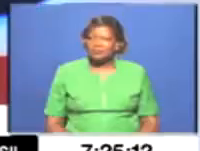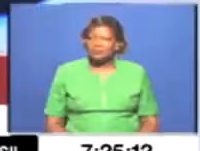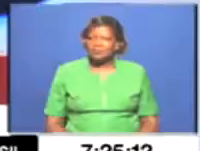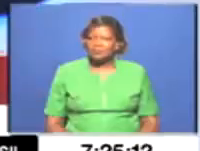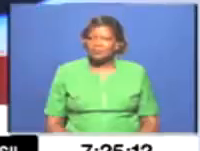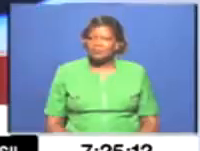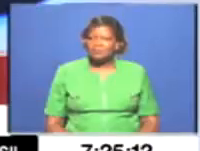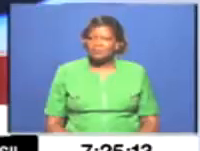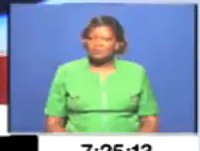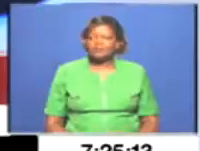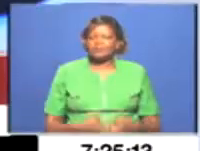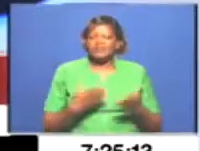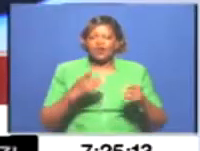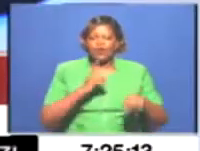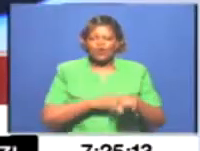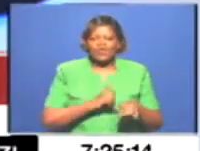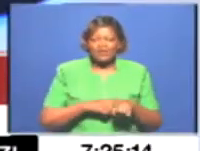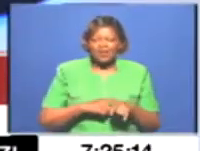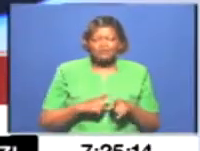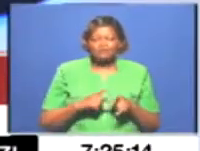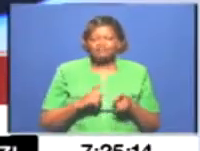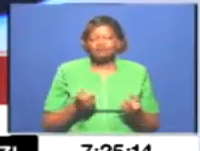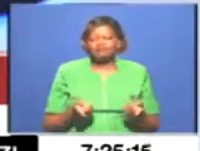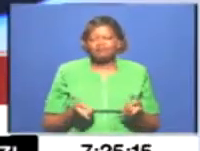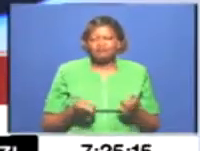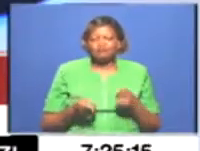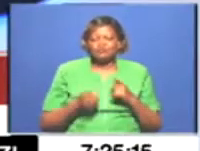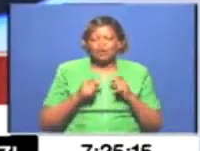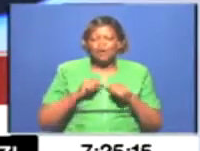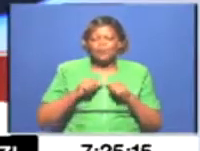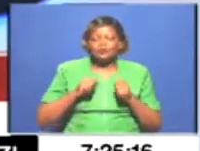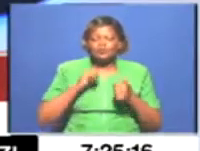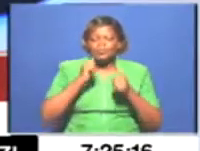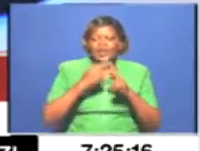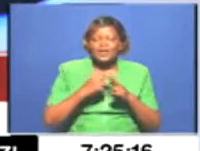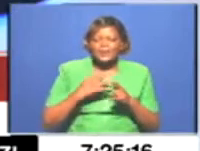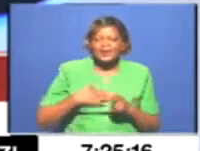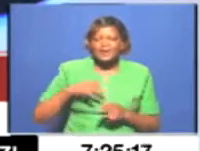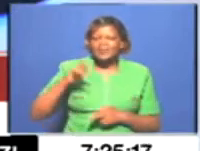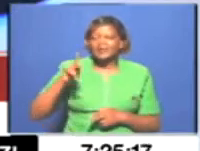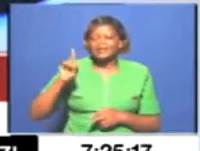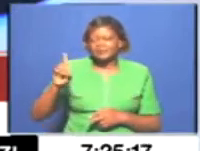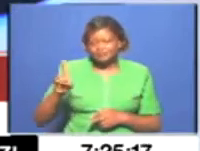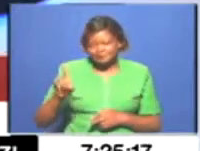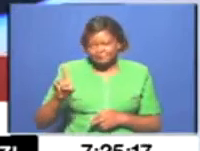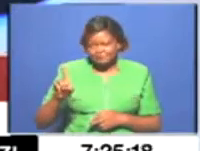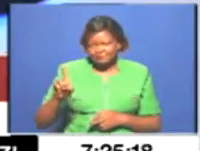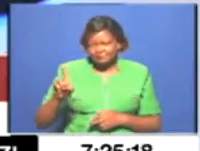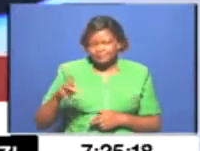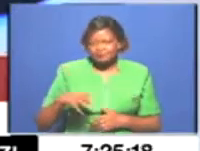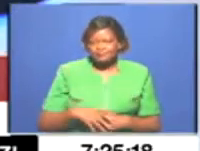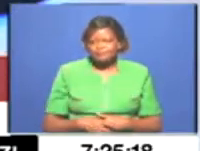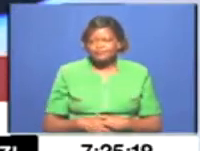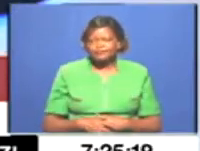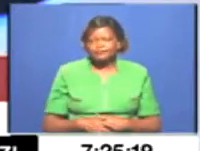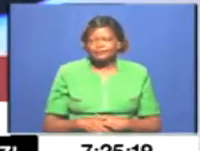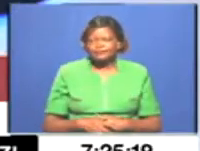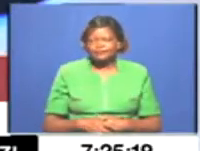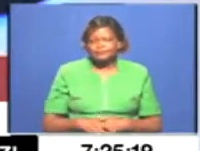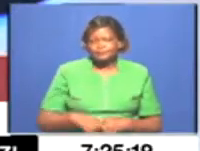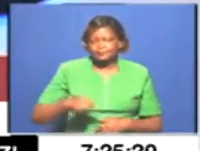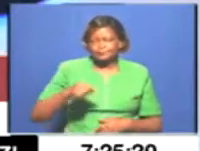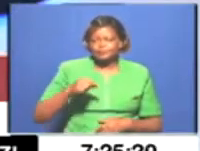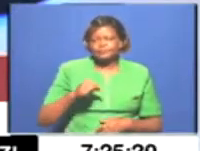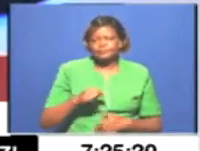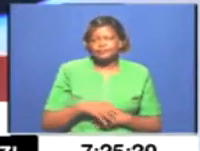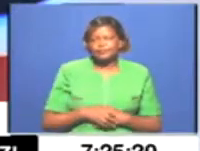Mtazamaji, sasa ni wakati wa kuelekea nyugani. Kama kawaida wengi walita Karanja David ama ukipenda KD, Serikali ya Kaunti